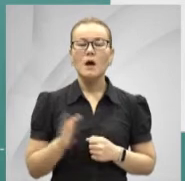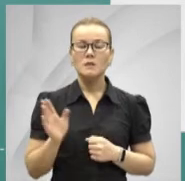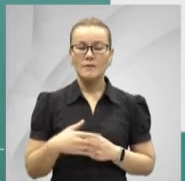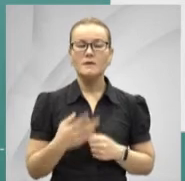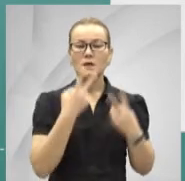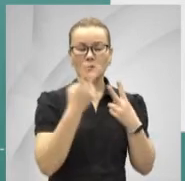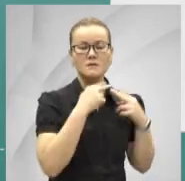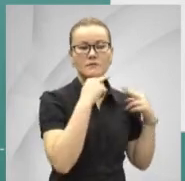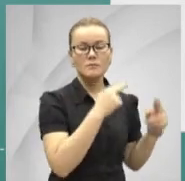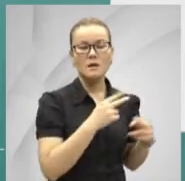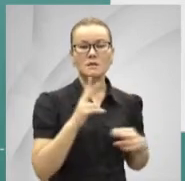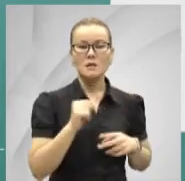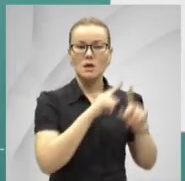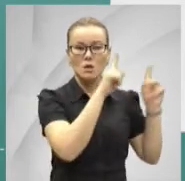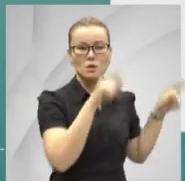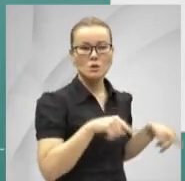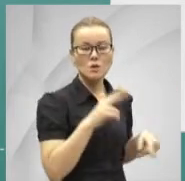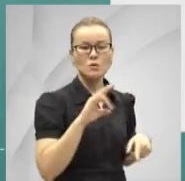обратим внимание на доску.